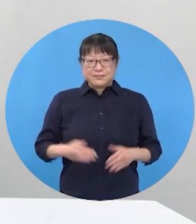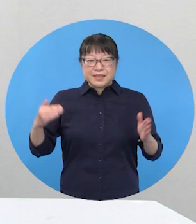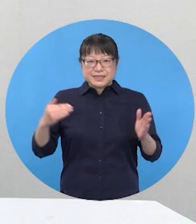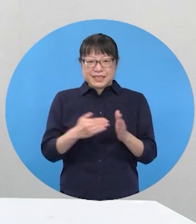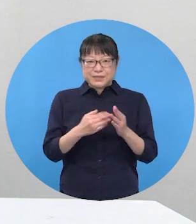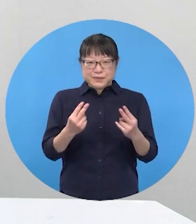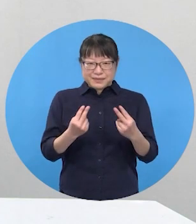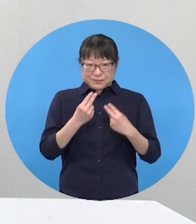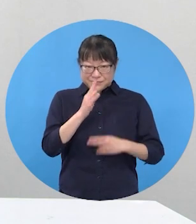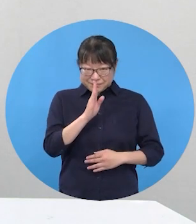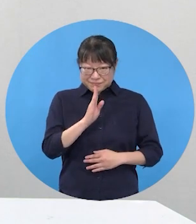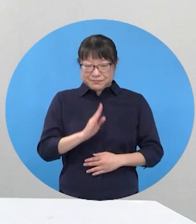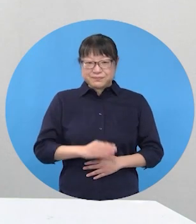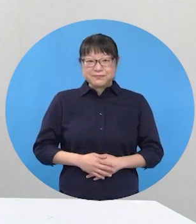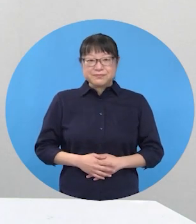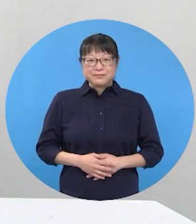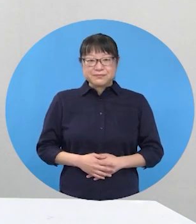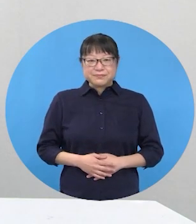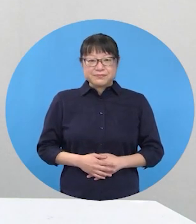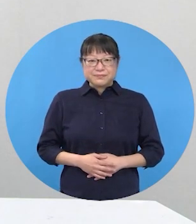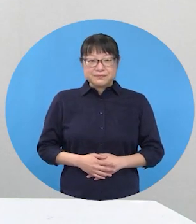うぞ最後までごゆっくりご覧ください。